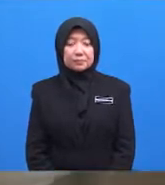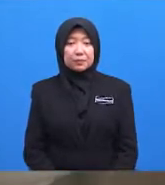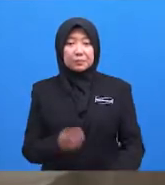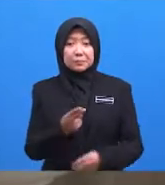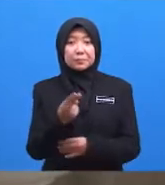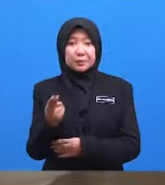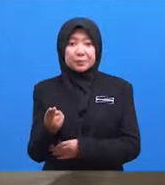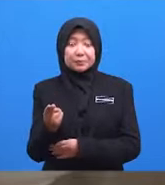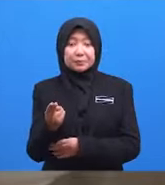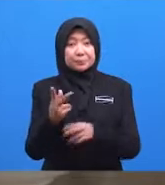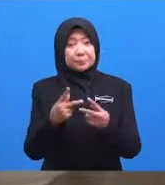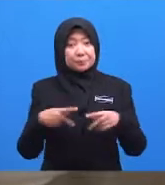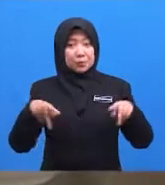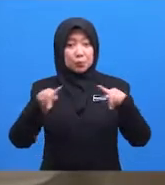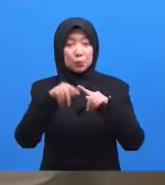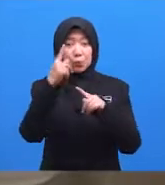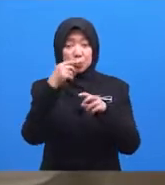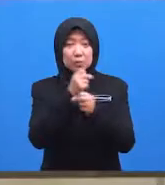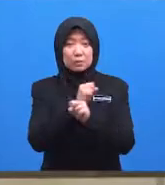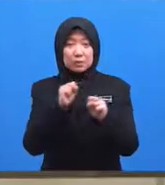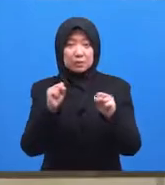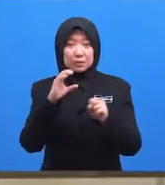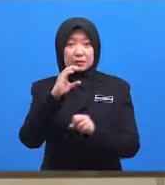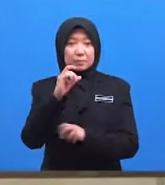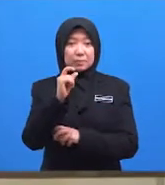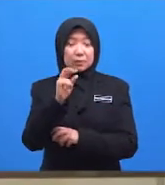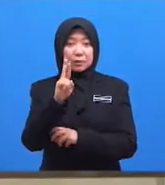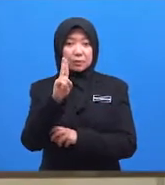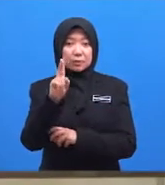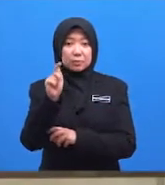Bahan-bahan yang diperlukan untuk menyediakan crouton ialah